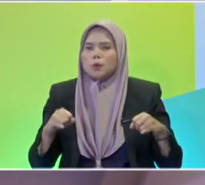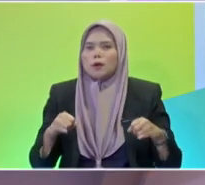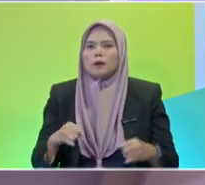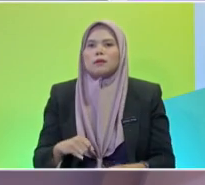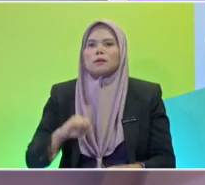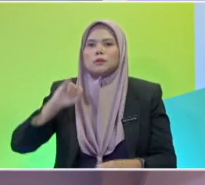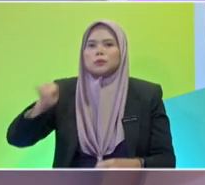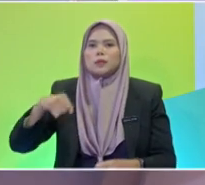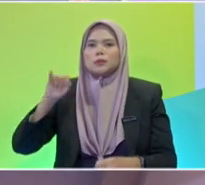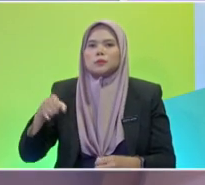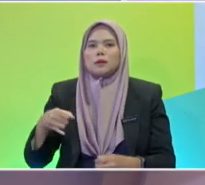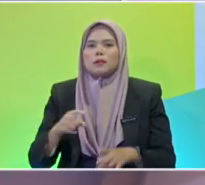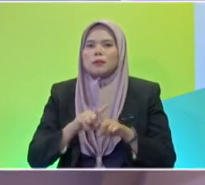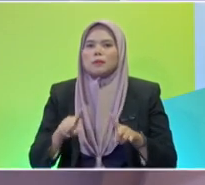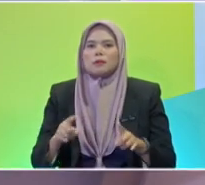tahu